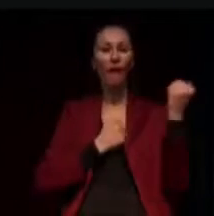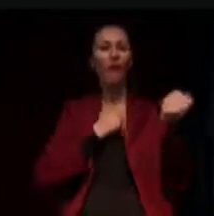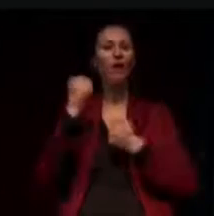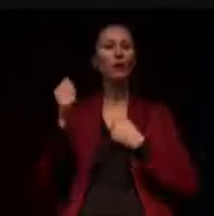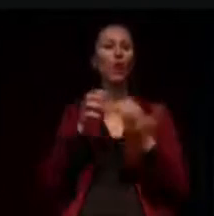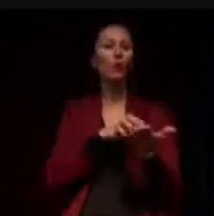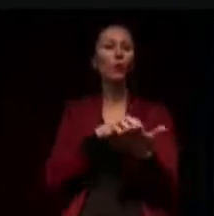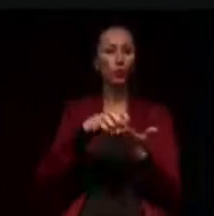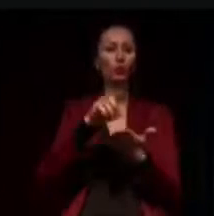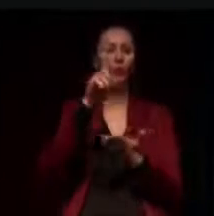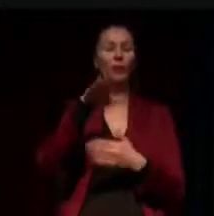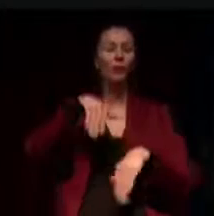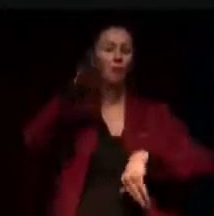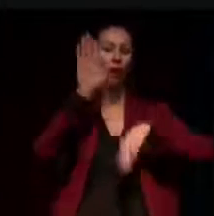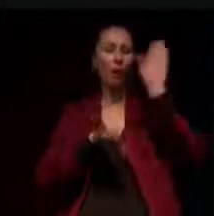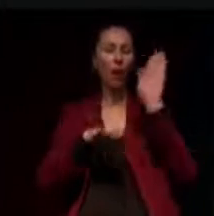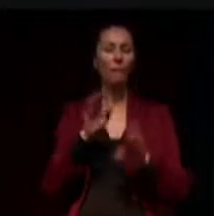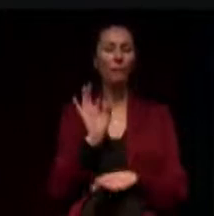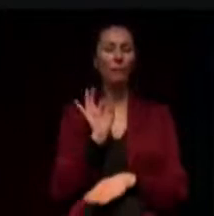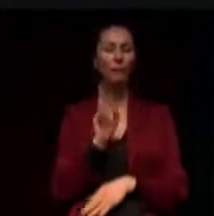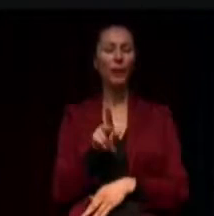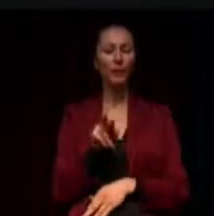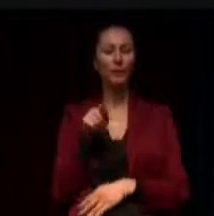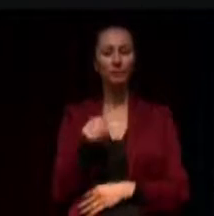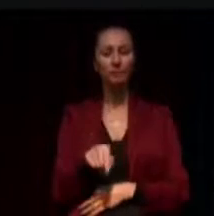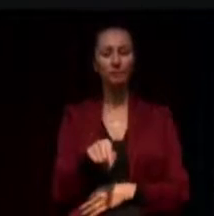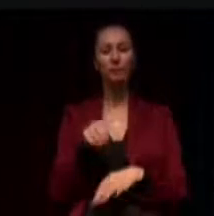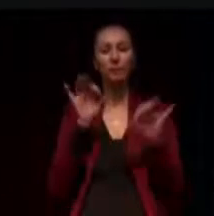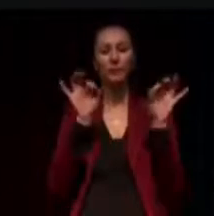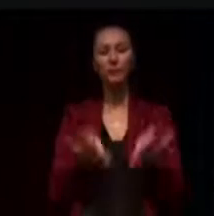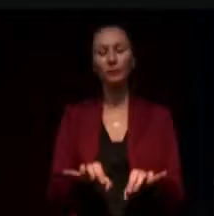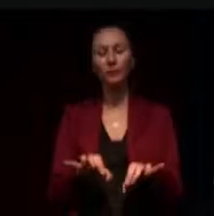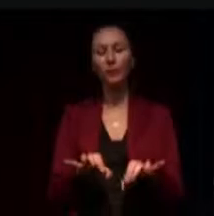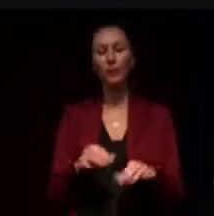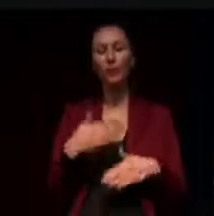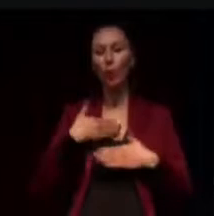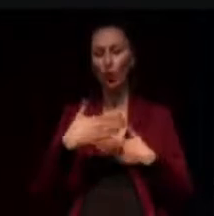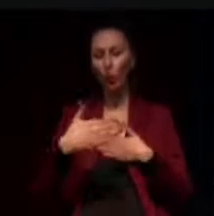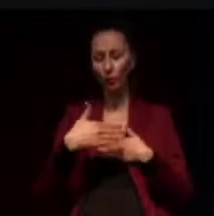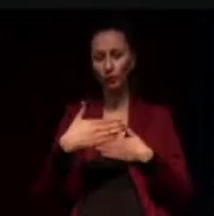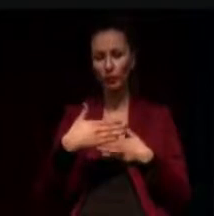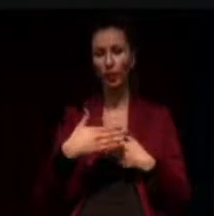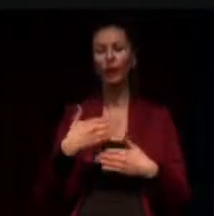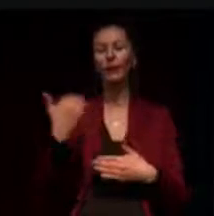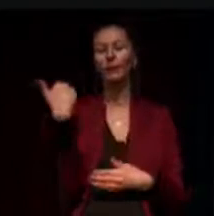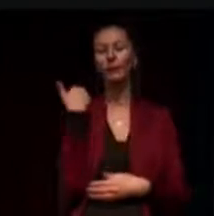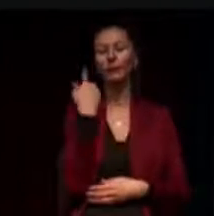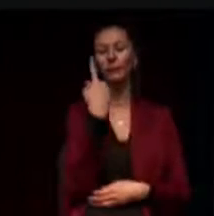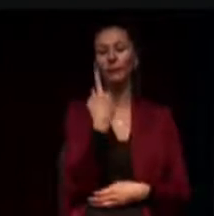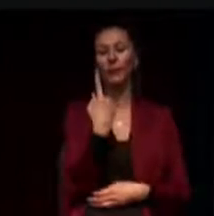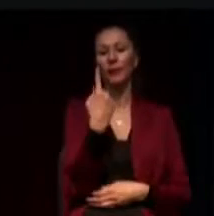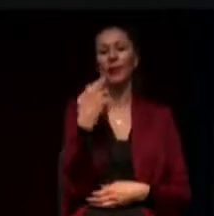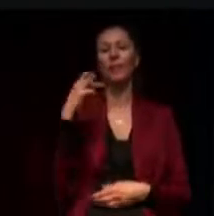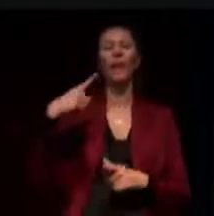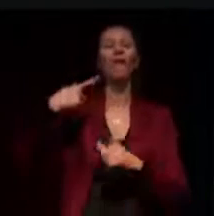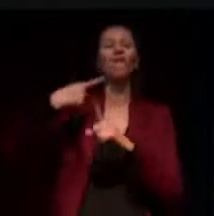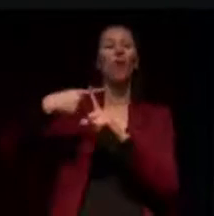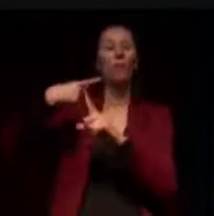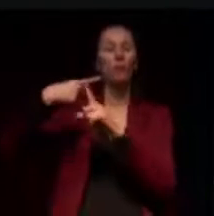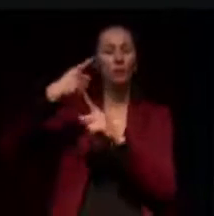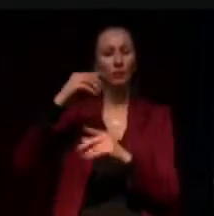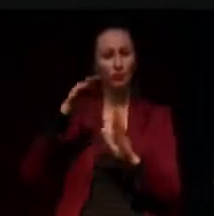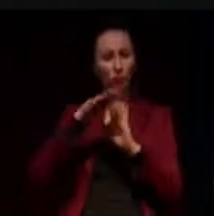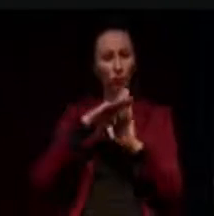bütçeye sahip bir reklam ajansı. Şimdi önümüzde yeni bir performans